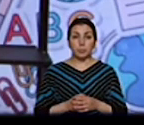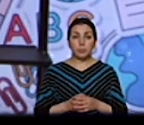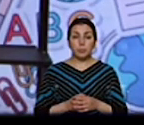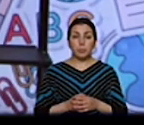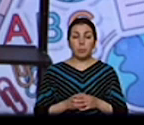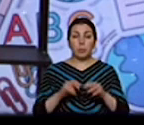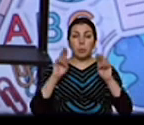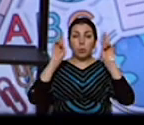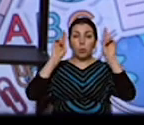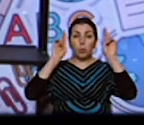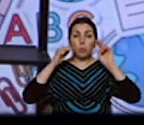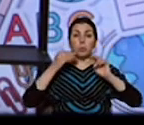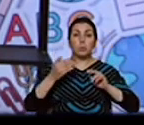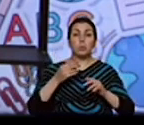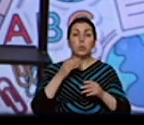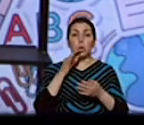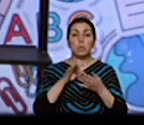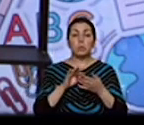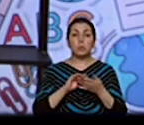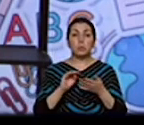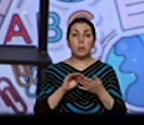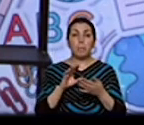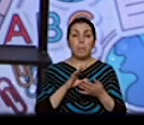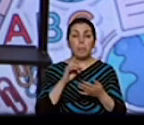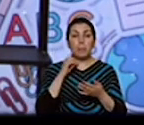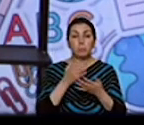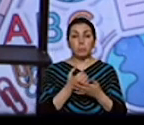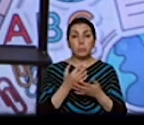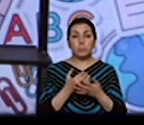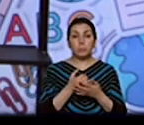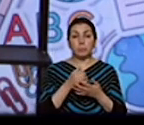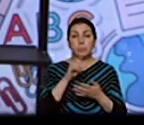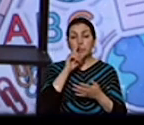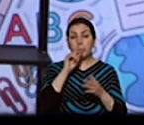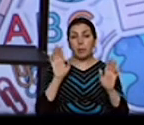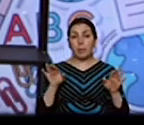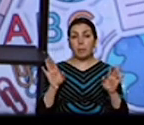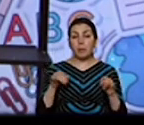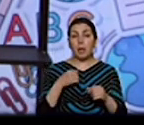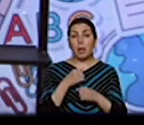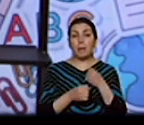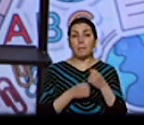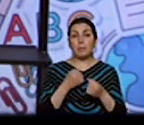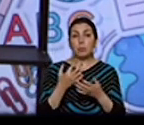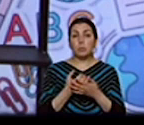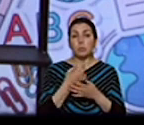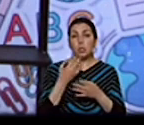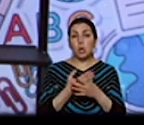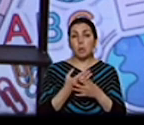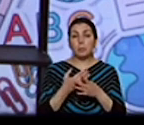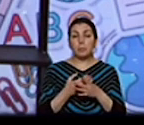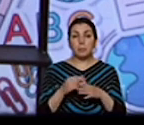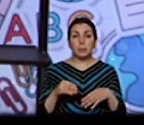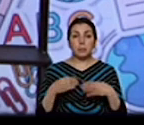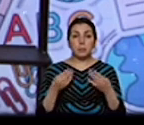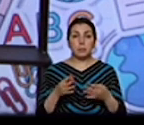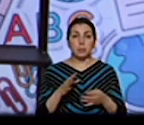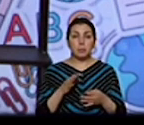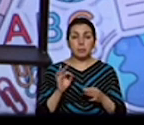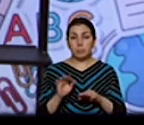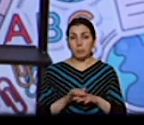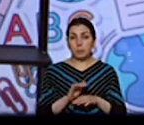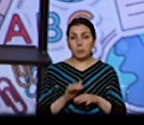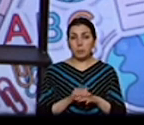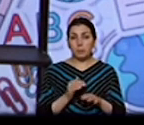Demak, quyon voy yozgan topishmoqni qarg'a voy, ayiq voy topishiga yordamlashdik.